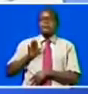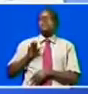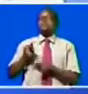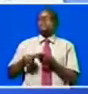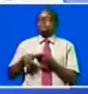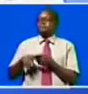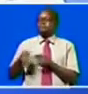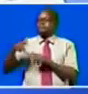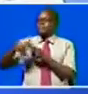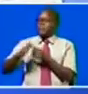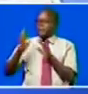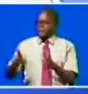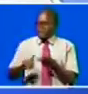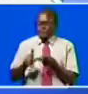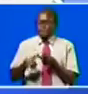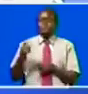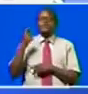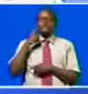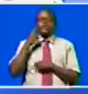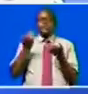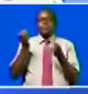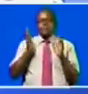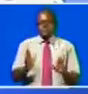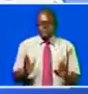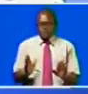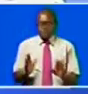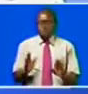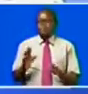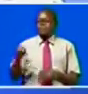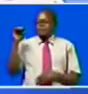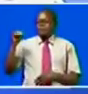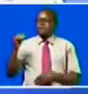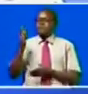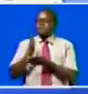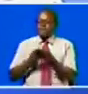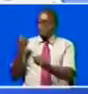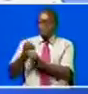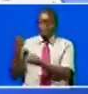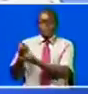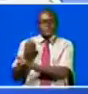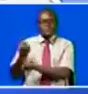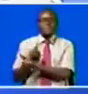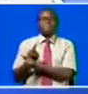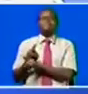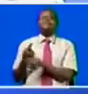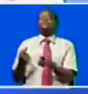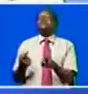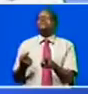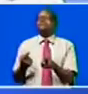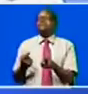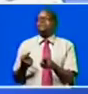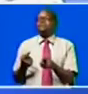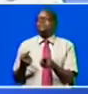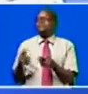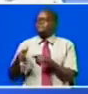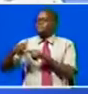garage, ameweka sijui mtu wa duka, unakuja kupata hiyo plumber. Namba, unapata ni plumber, unapata mengine ameweka sijui fundi wa gari, sijui fundi wa